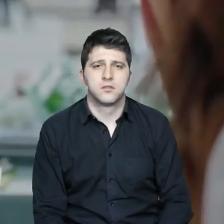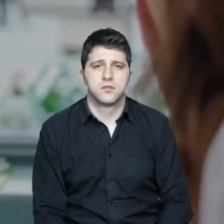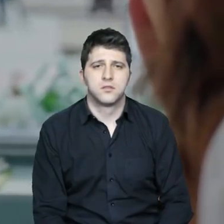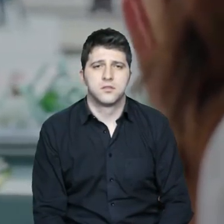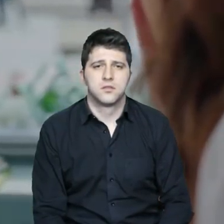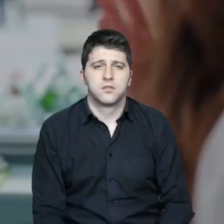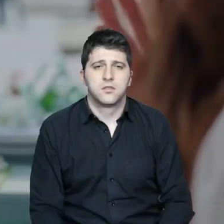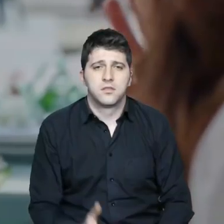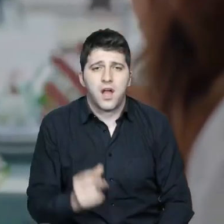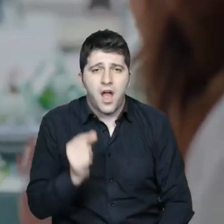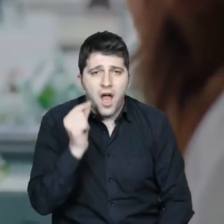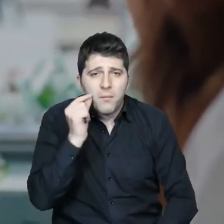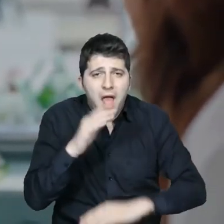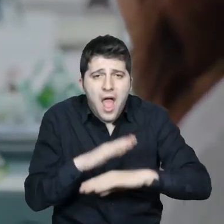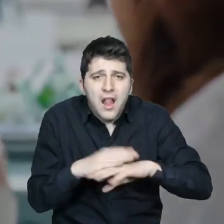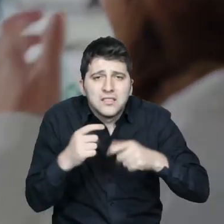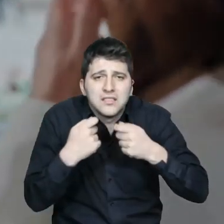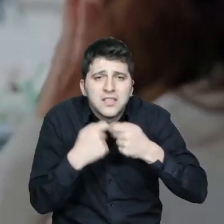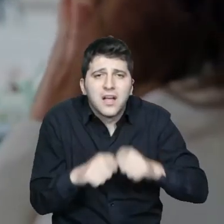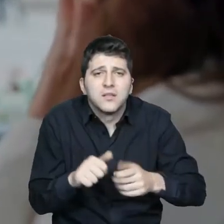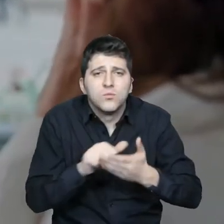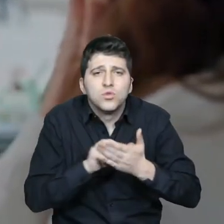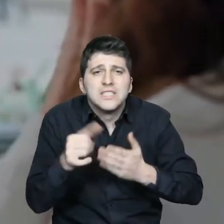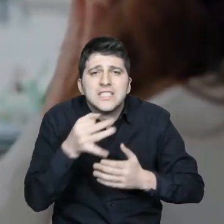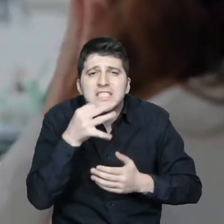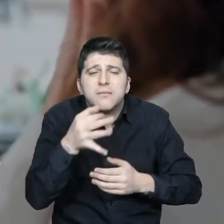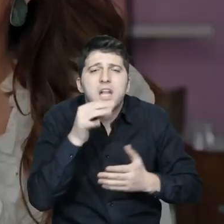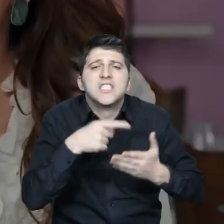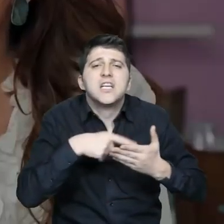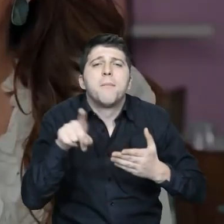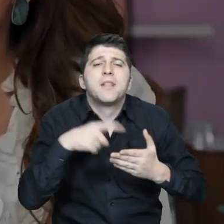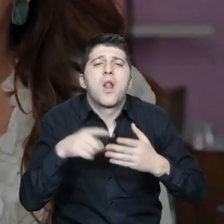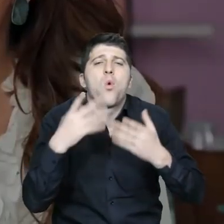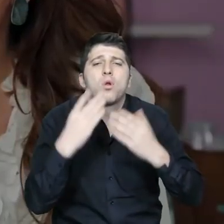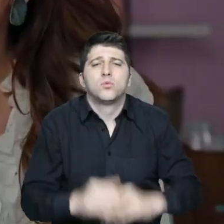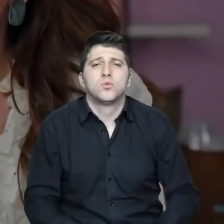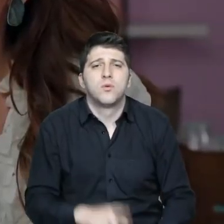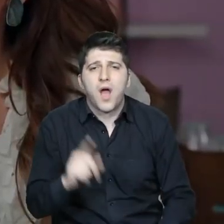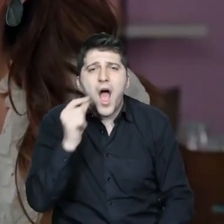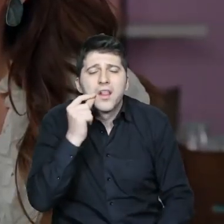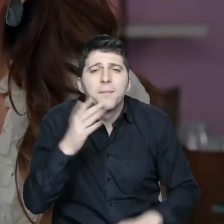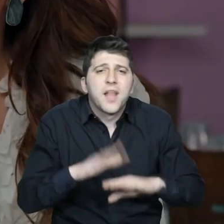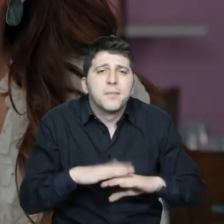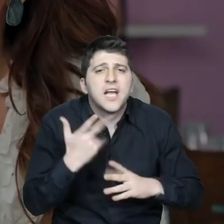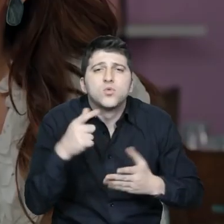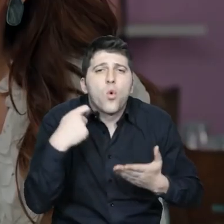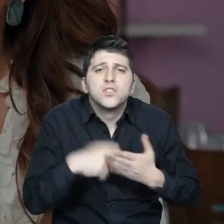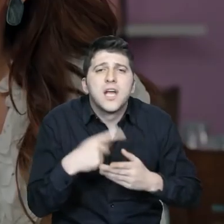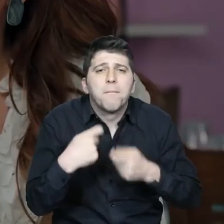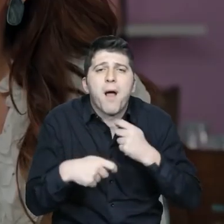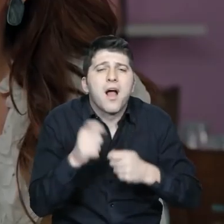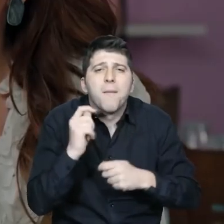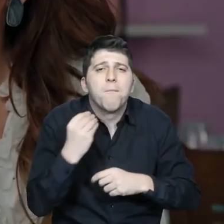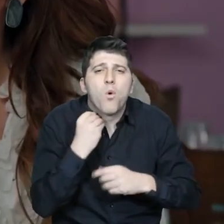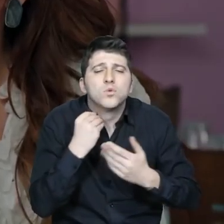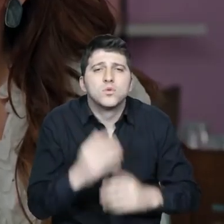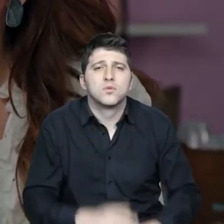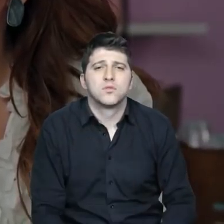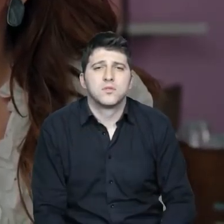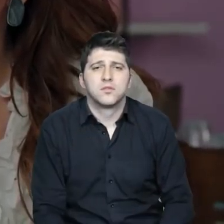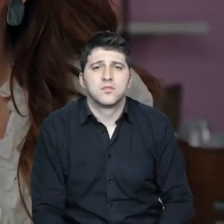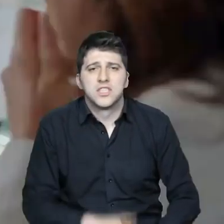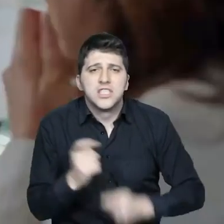Ay adamın eli de sakat. Bütün siparişleri iptal etmiş. Ay bu adam ne yapacak? Nasıl ödeyecek o krediyi? Ha?